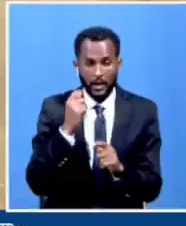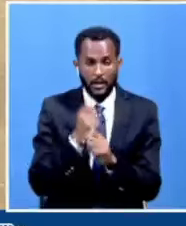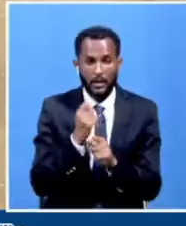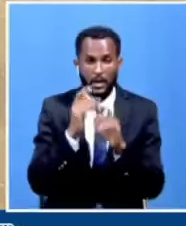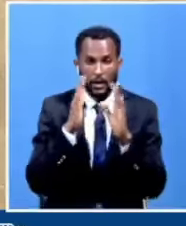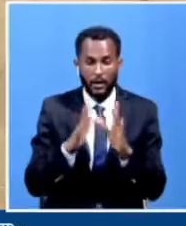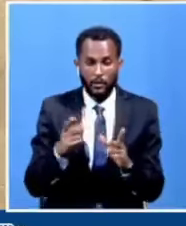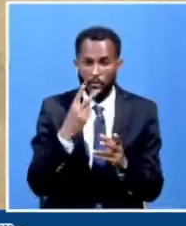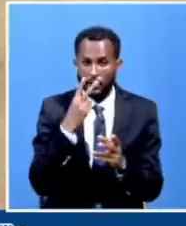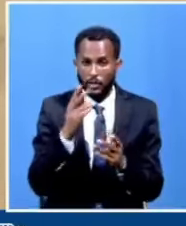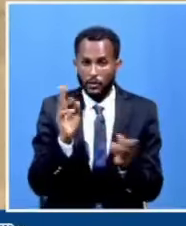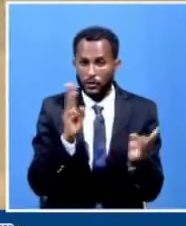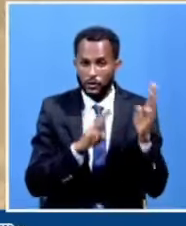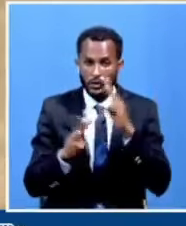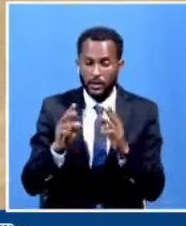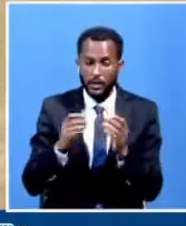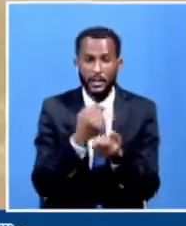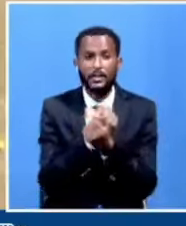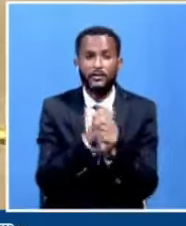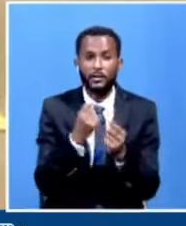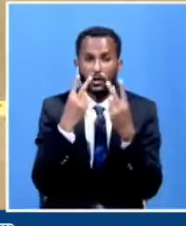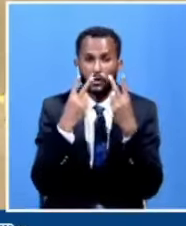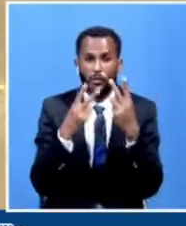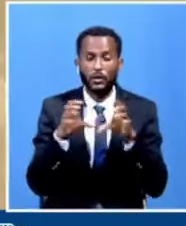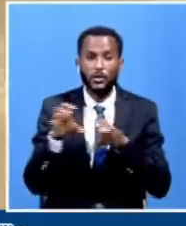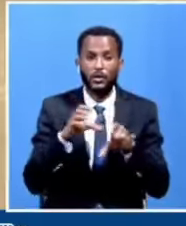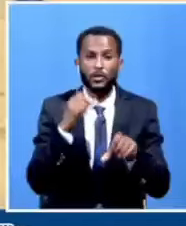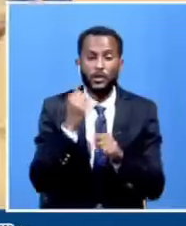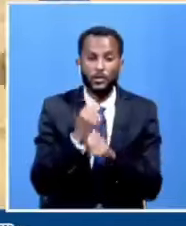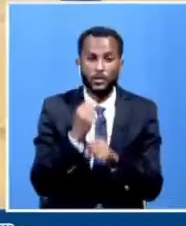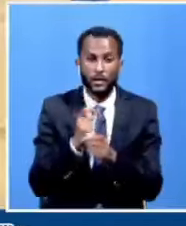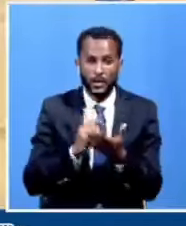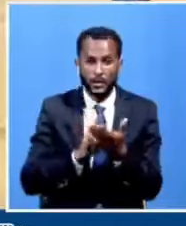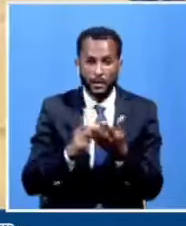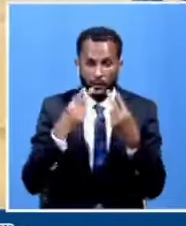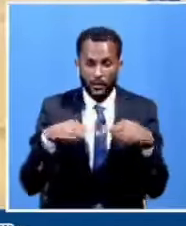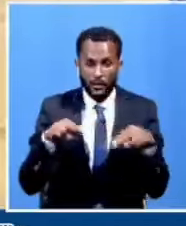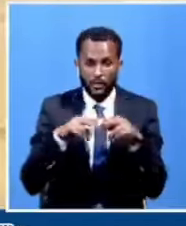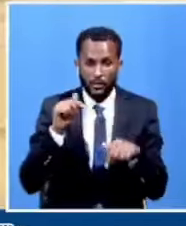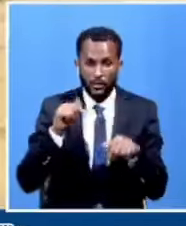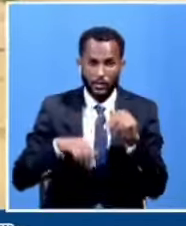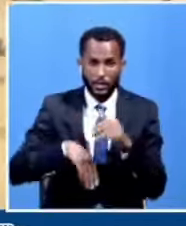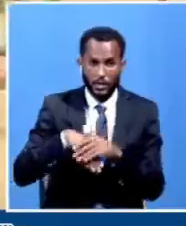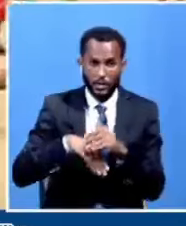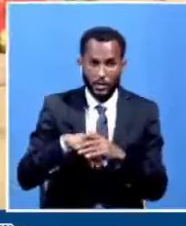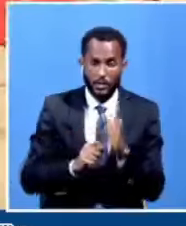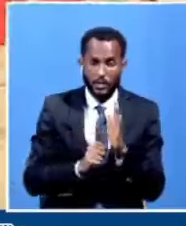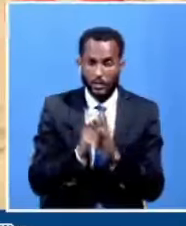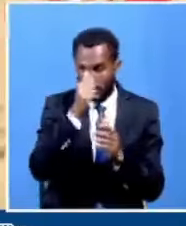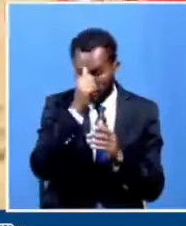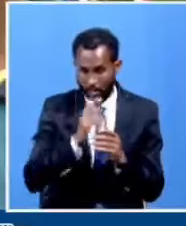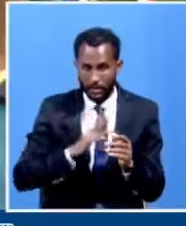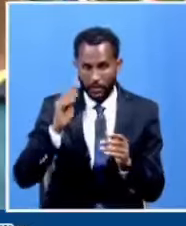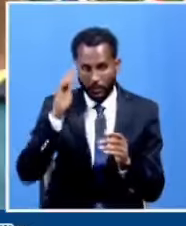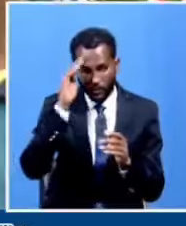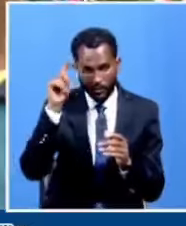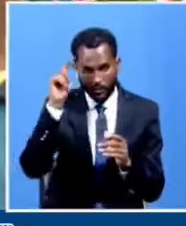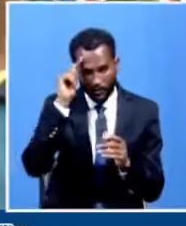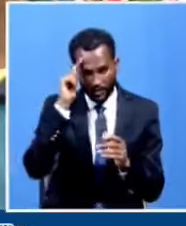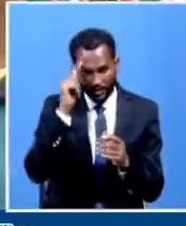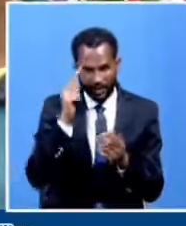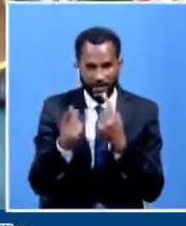كخون زرائي تجمع الدماء نخف التحنت أما تتجير كم سرح صحفي فدرشنا كأس أجر تجاري أي تموجست في الرئيس زاربهم كم مرح